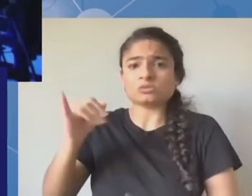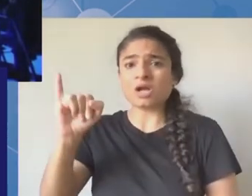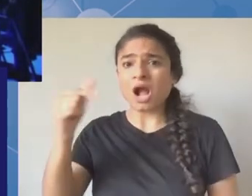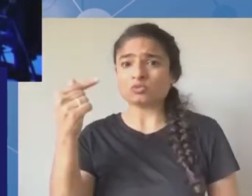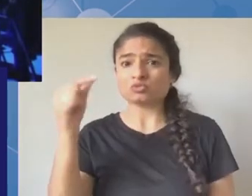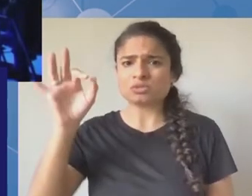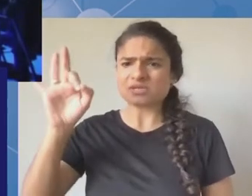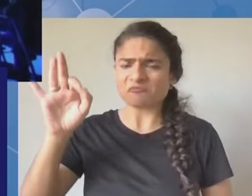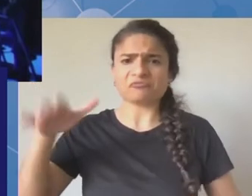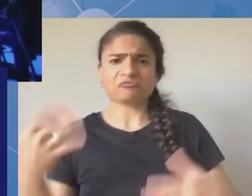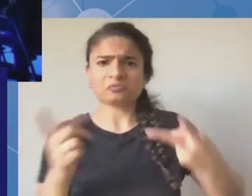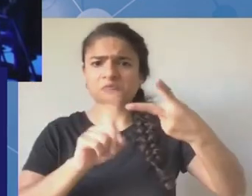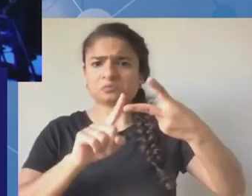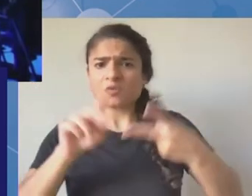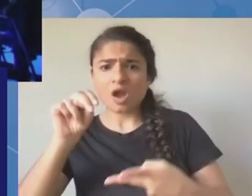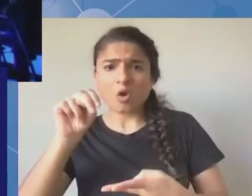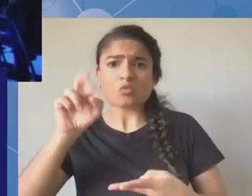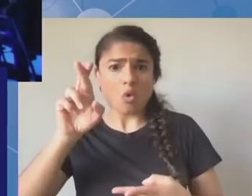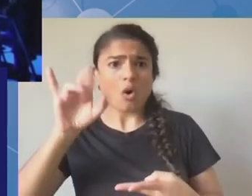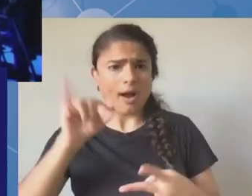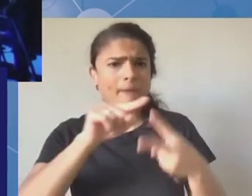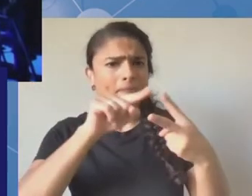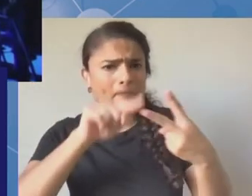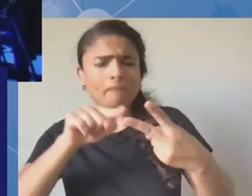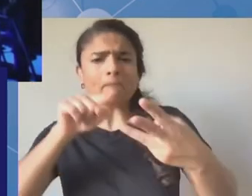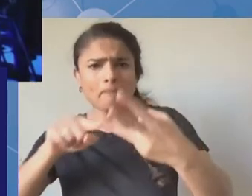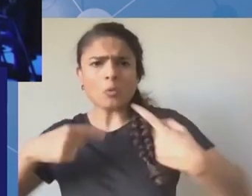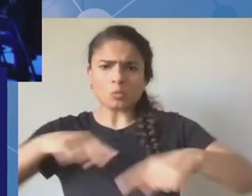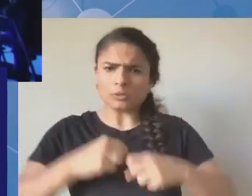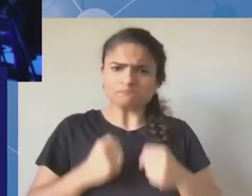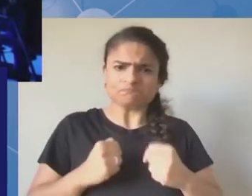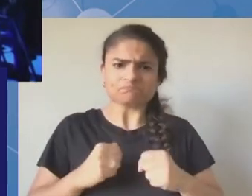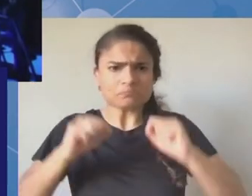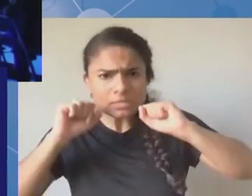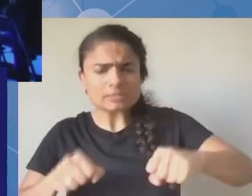نطلب دعما أكثر من ناحية الأمانة العامة